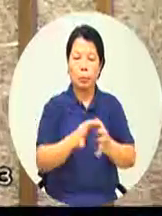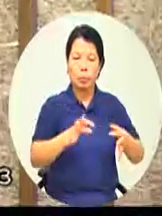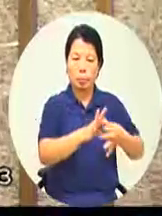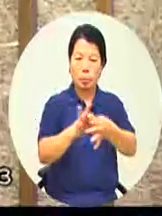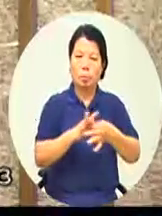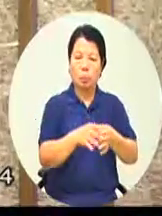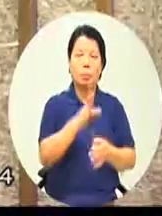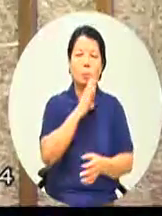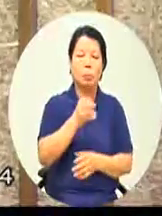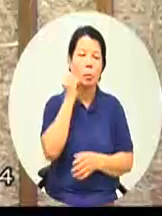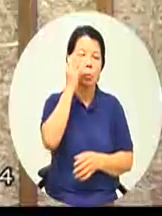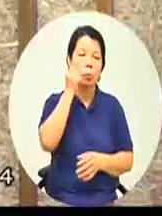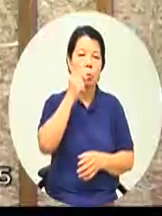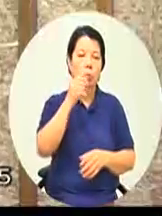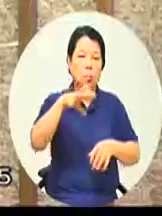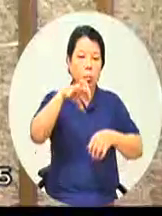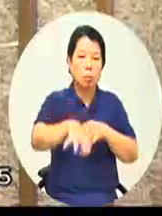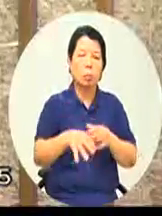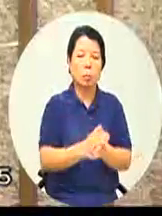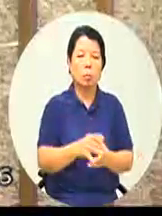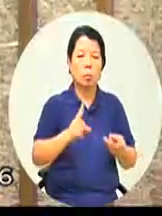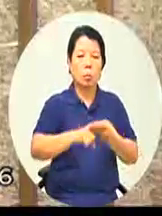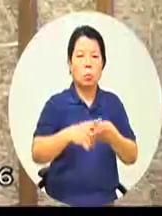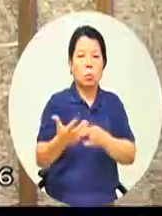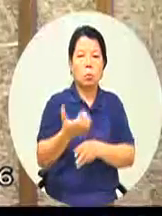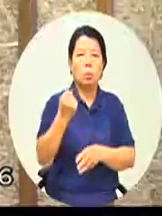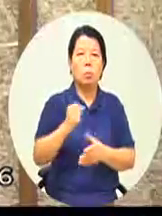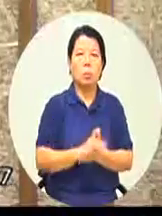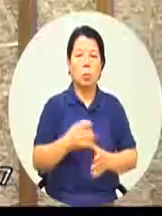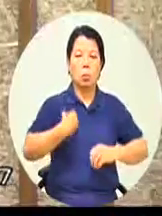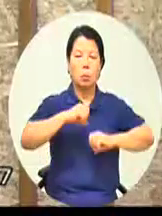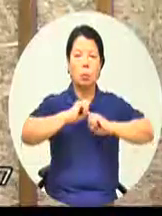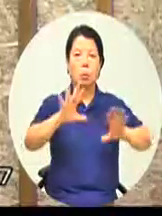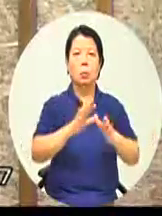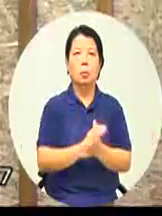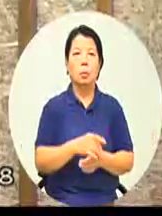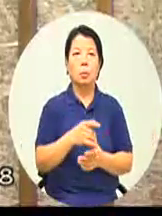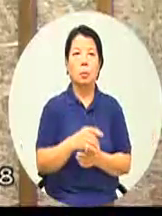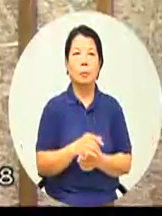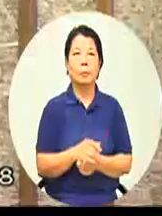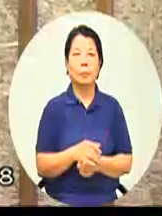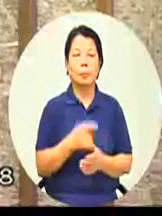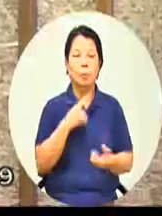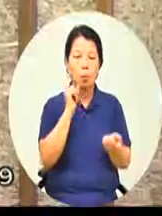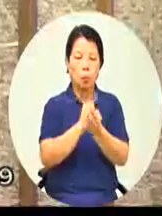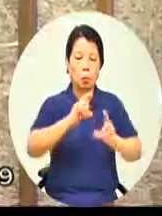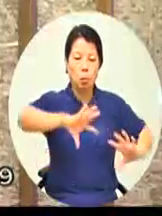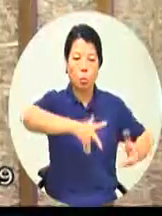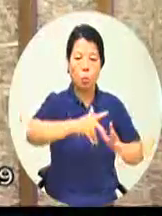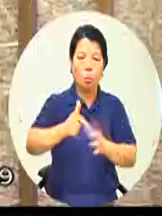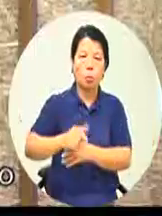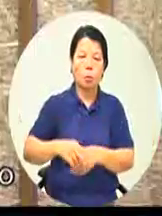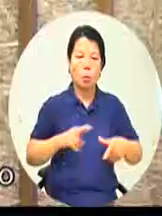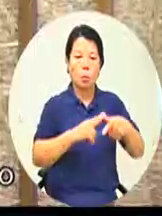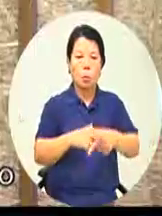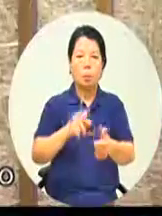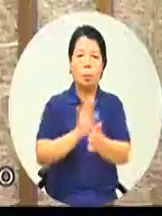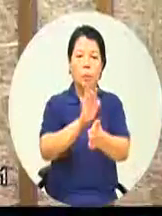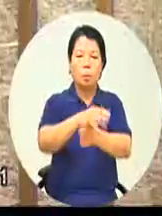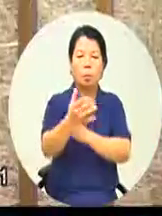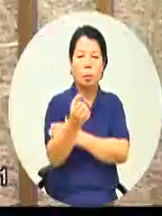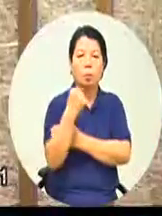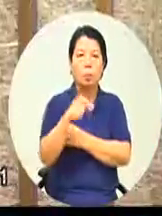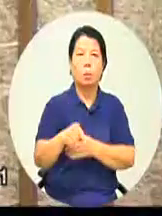要由观光局来主政。那我可以报告一下我们在那个对国际行销方面所做的努力